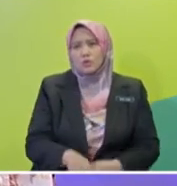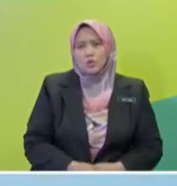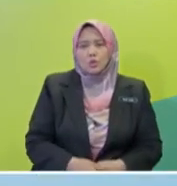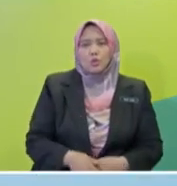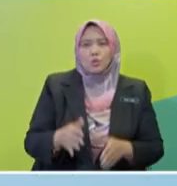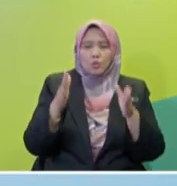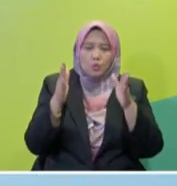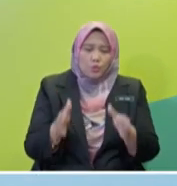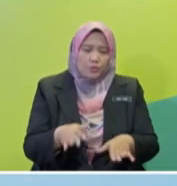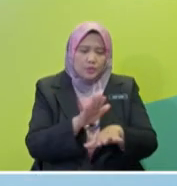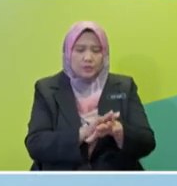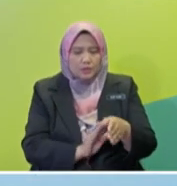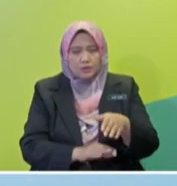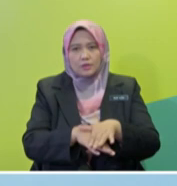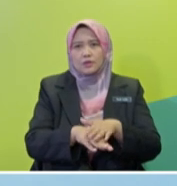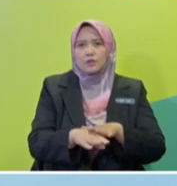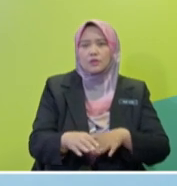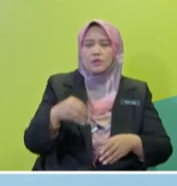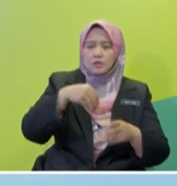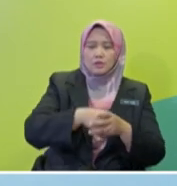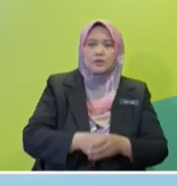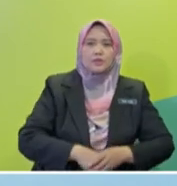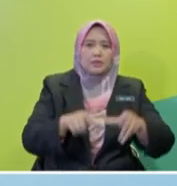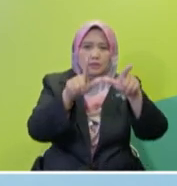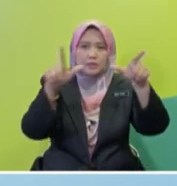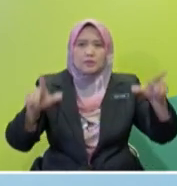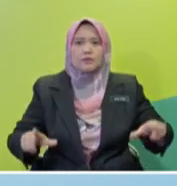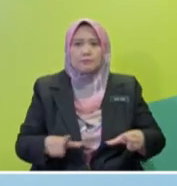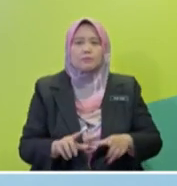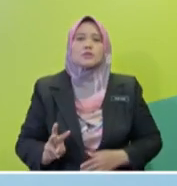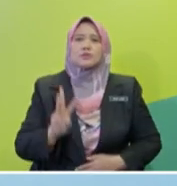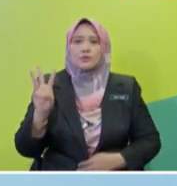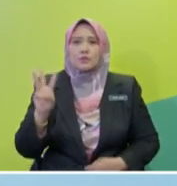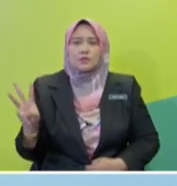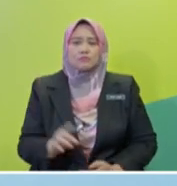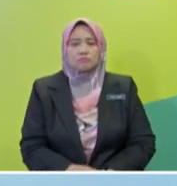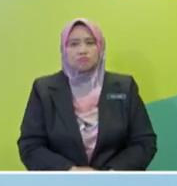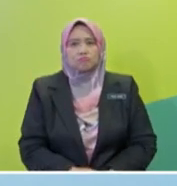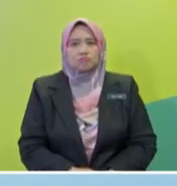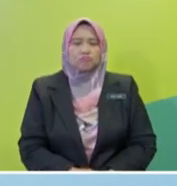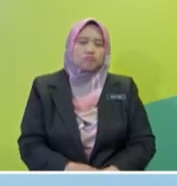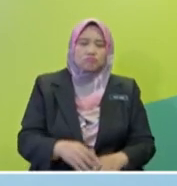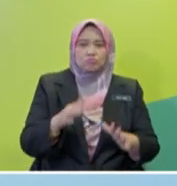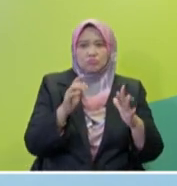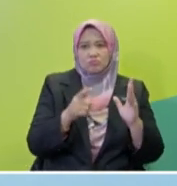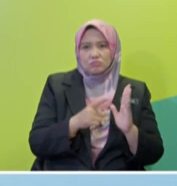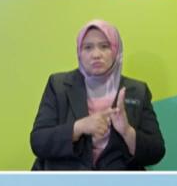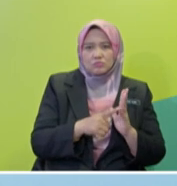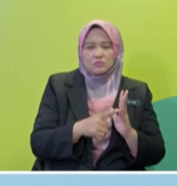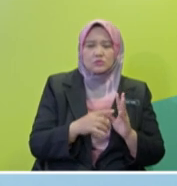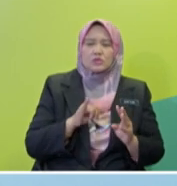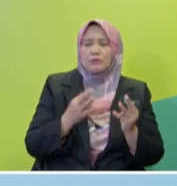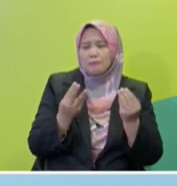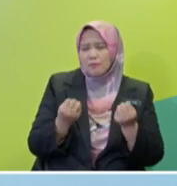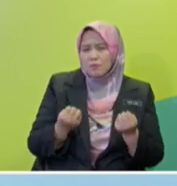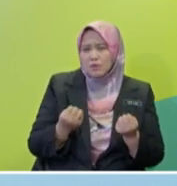mendapat yang kelima Bagaimanakah saya boleh memastikan pengunjung dapat merawat ke semua